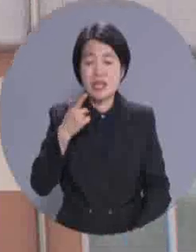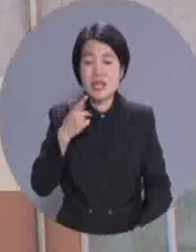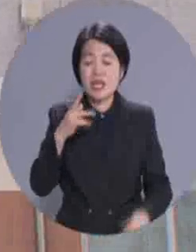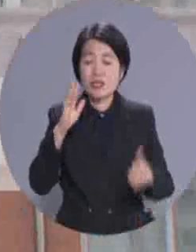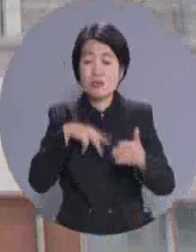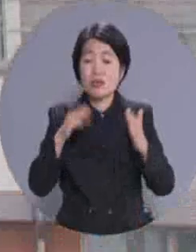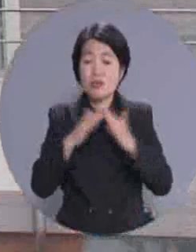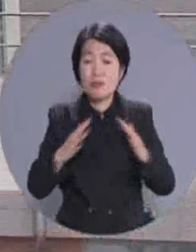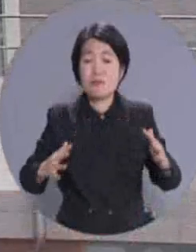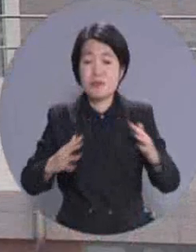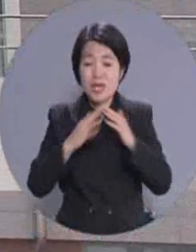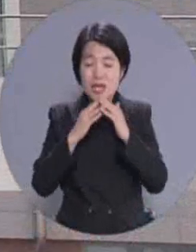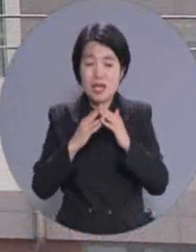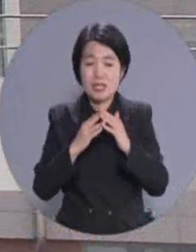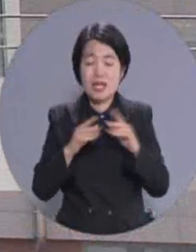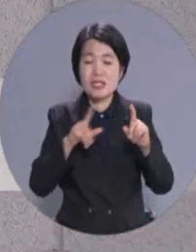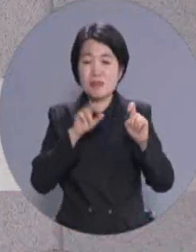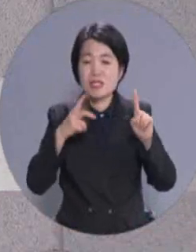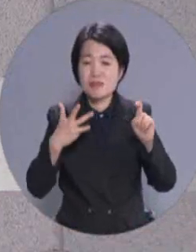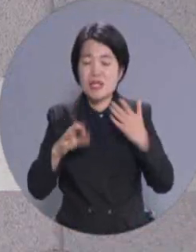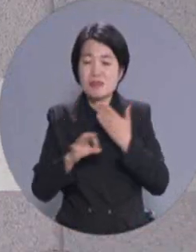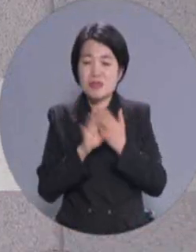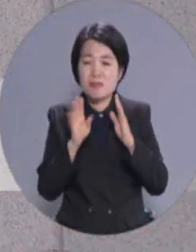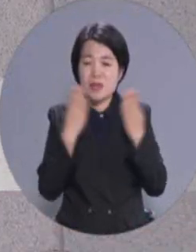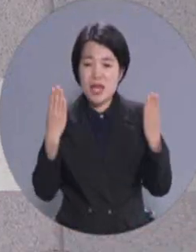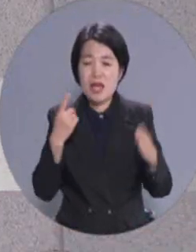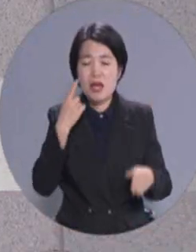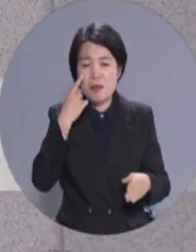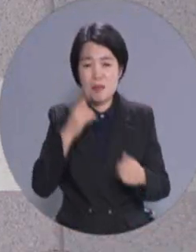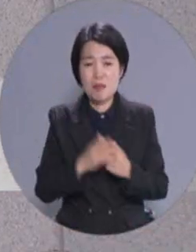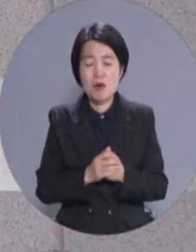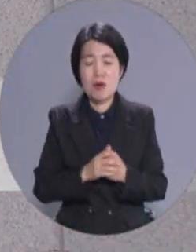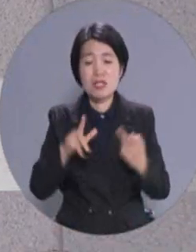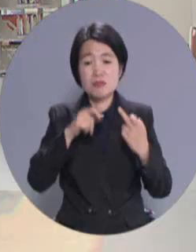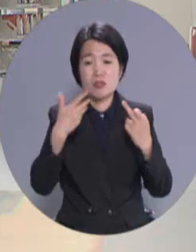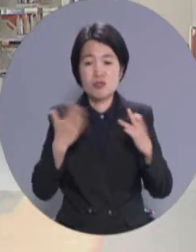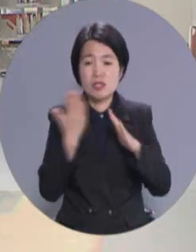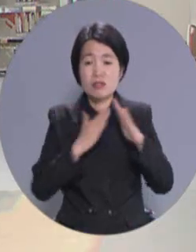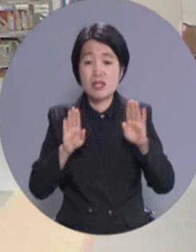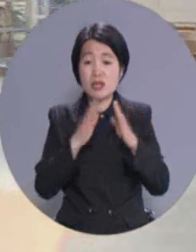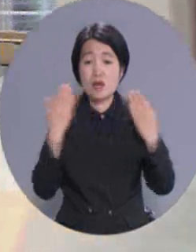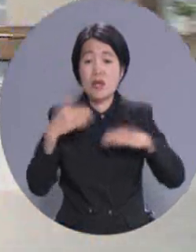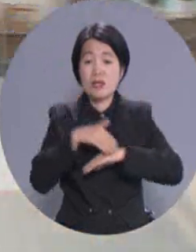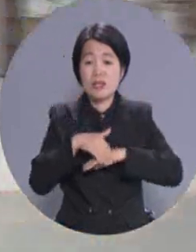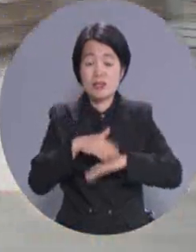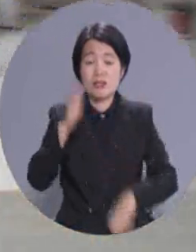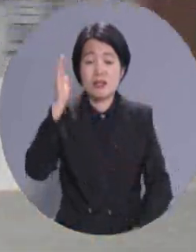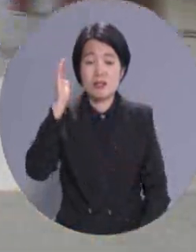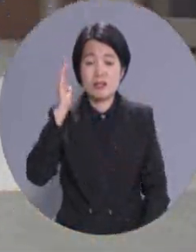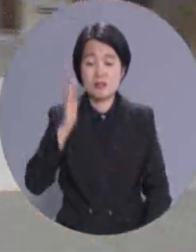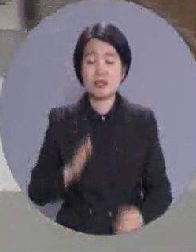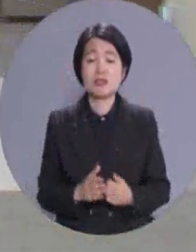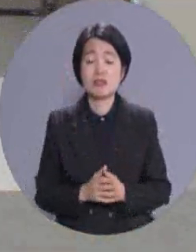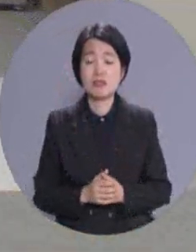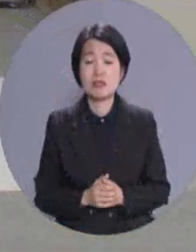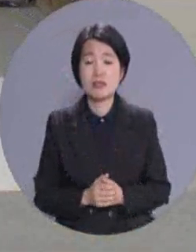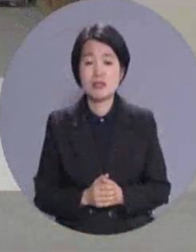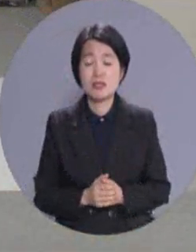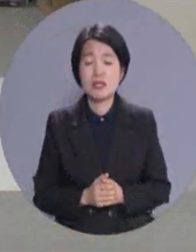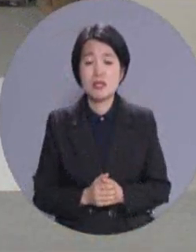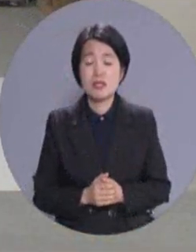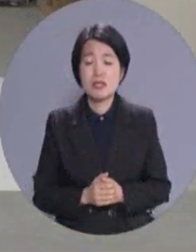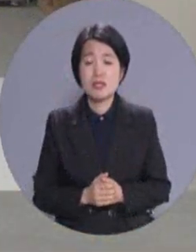완공돼 오는 28일 임시 개관에 이어 다음 달 9일 정식 개관할 예정이라고 밝혔습니다